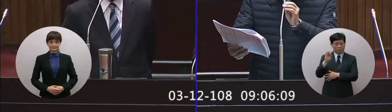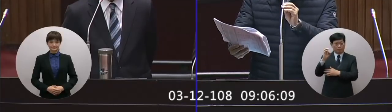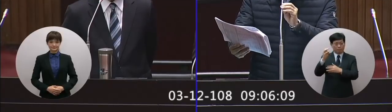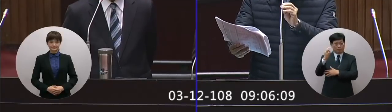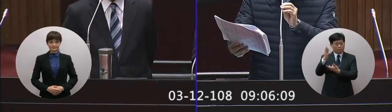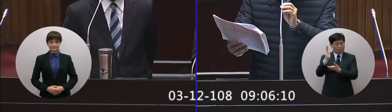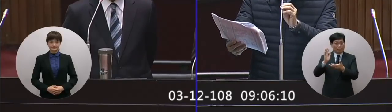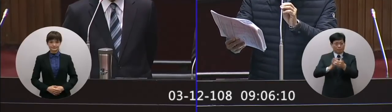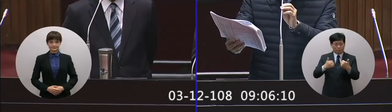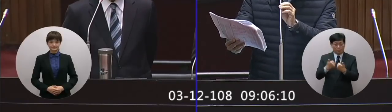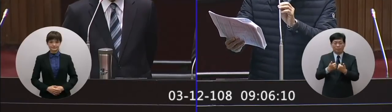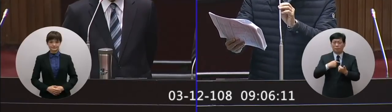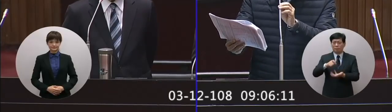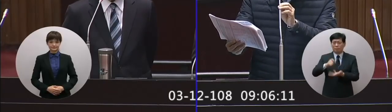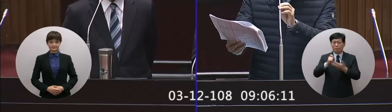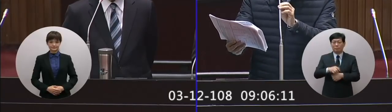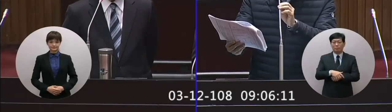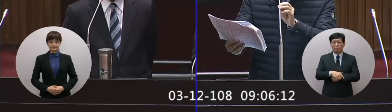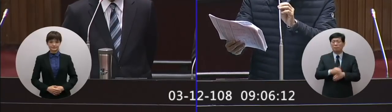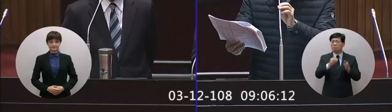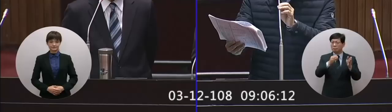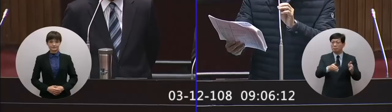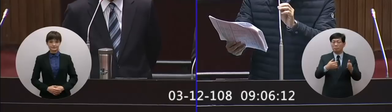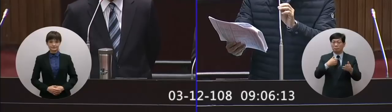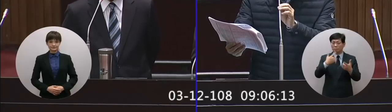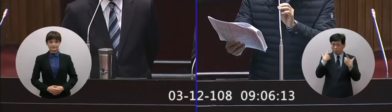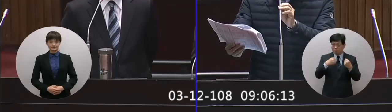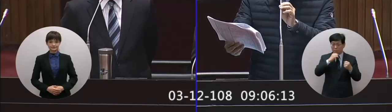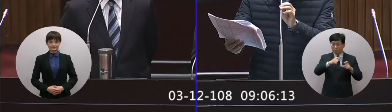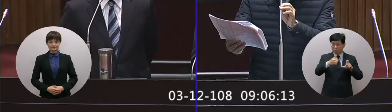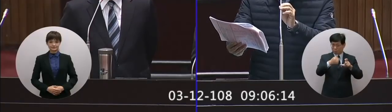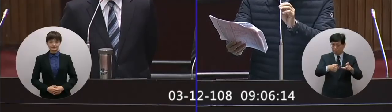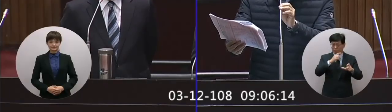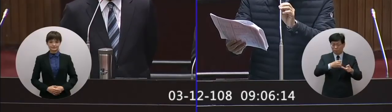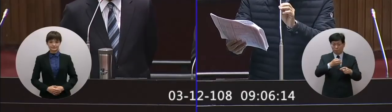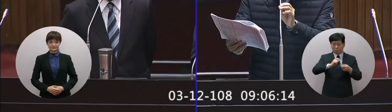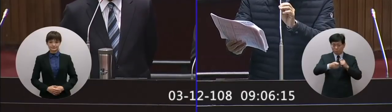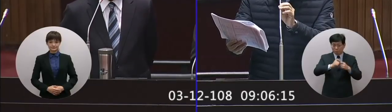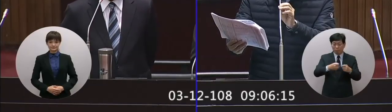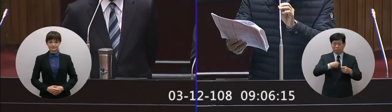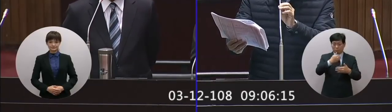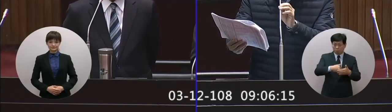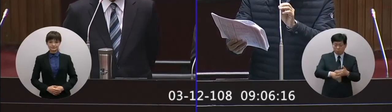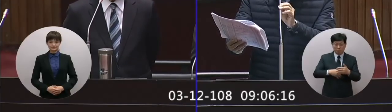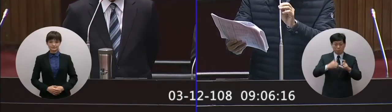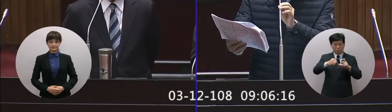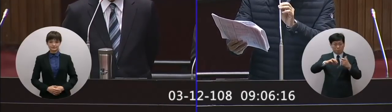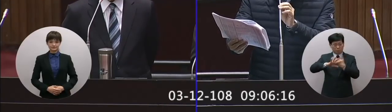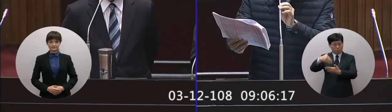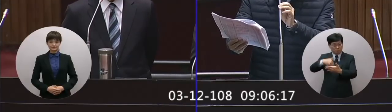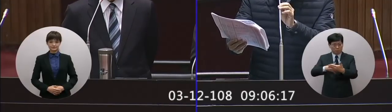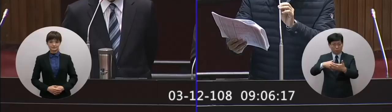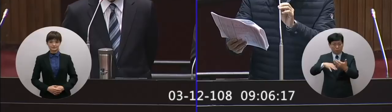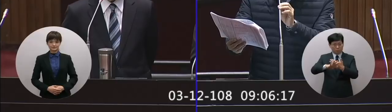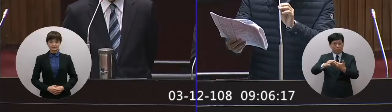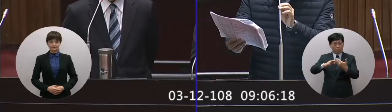了，他提到说对园区事业给予租税优惠，产生区内区外差别待遇，违